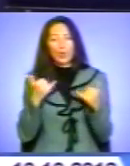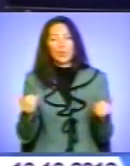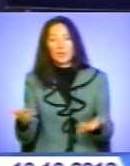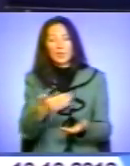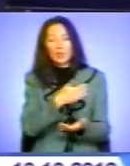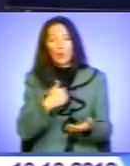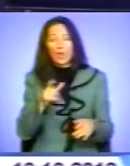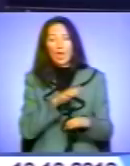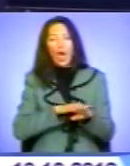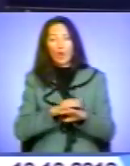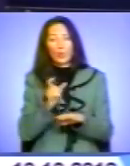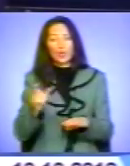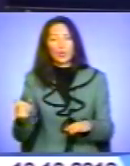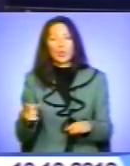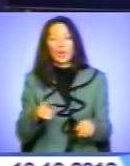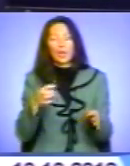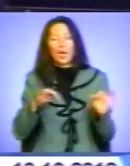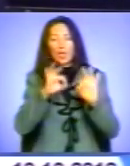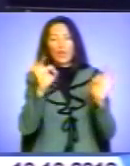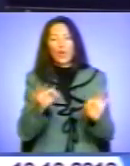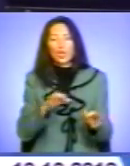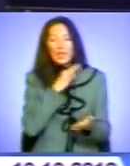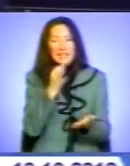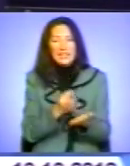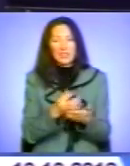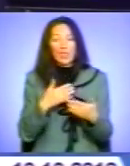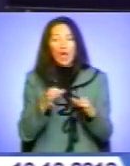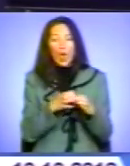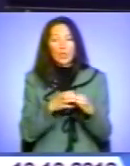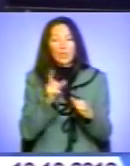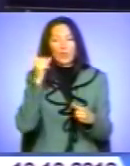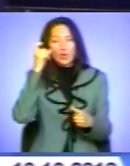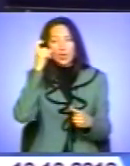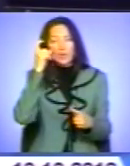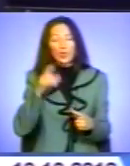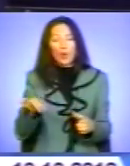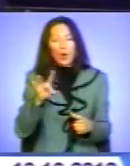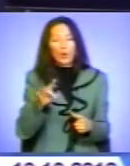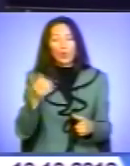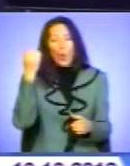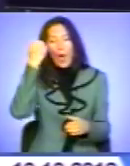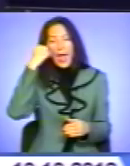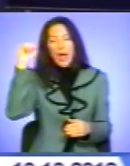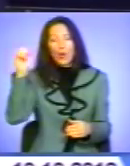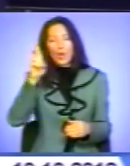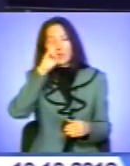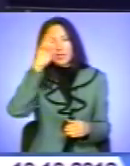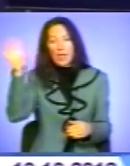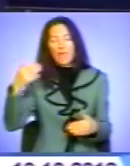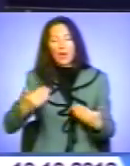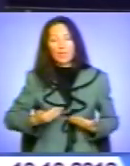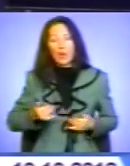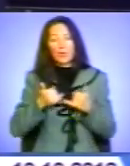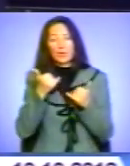та творчий звіт мистецьких колективів Чортківського району «Героїв Слава Живе», присвячені покрові Пресвятої Богородиці,